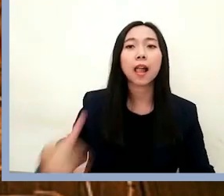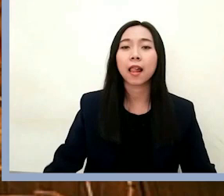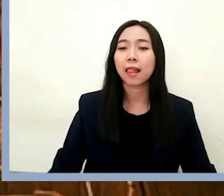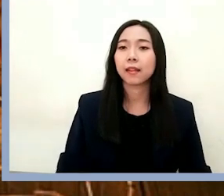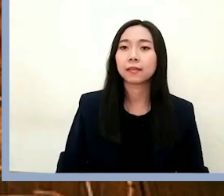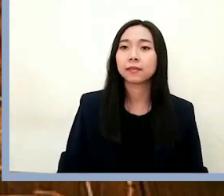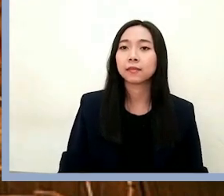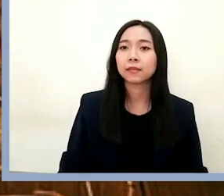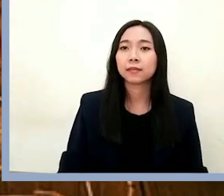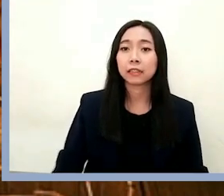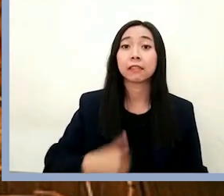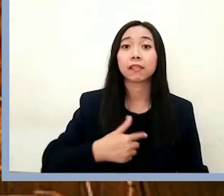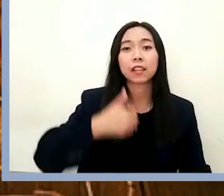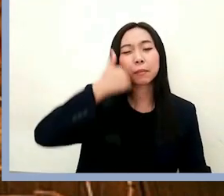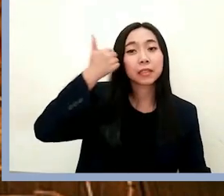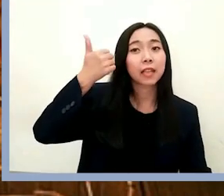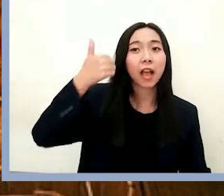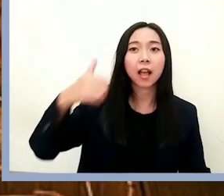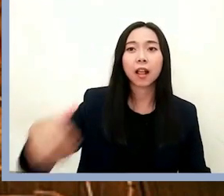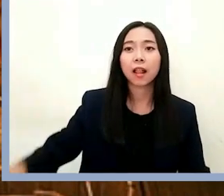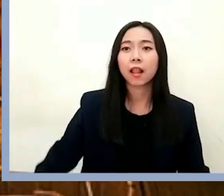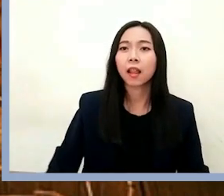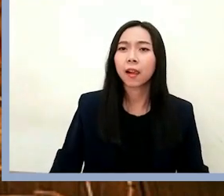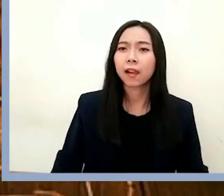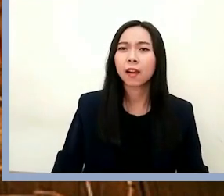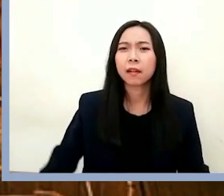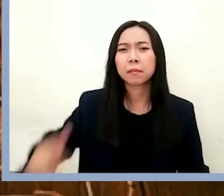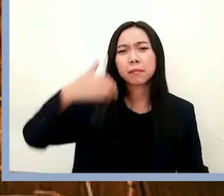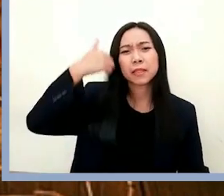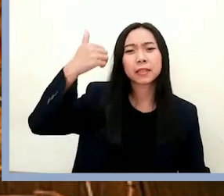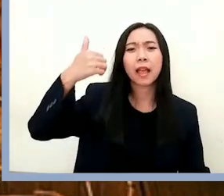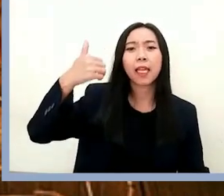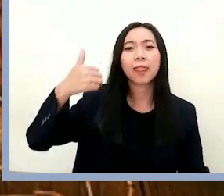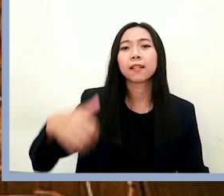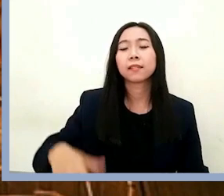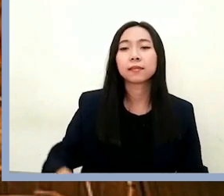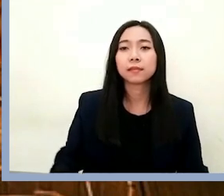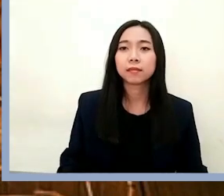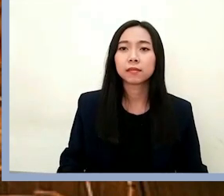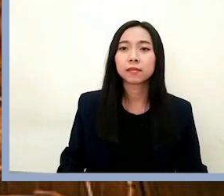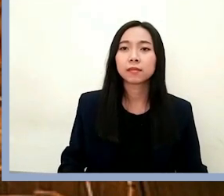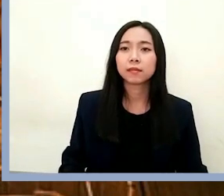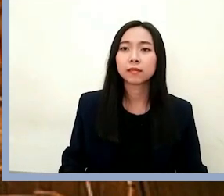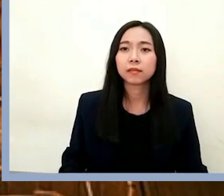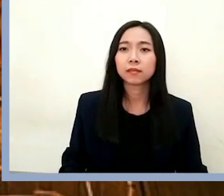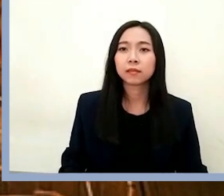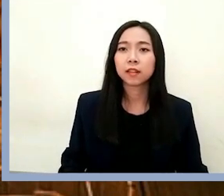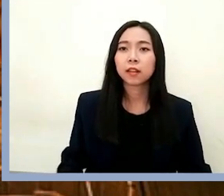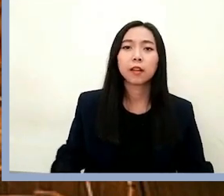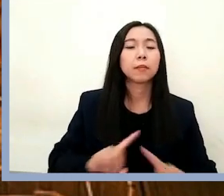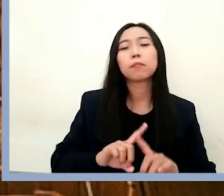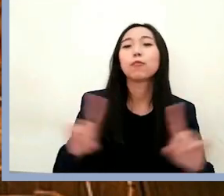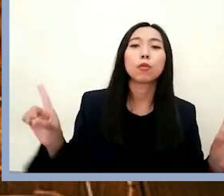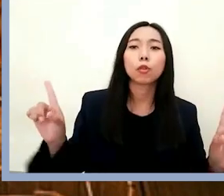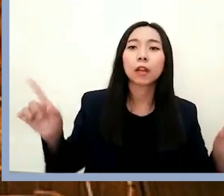semua penyesalan kita tahu sebatas ekspresi emosi tetapi belum merupakan wujud dari